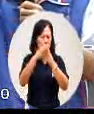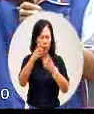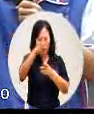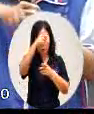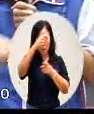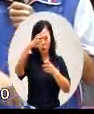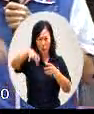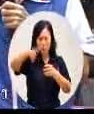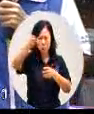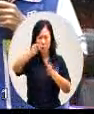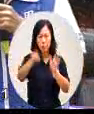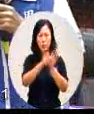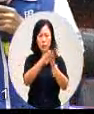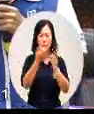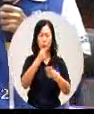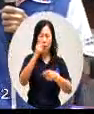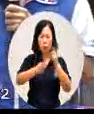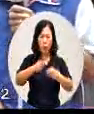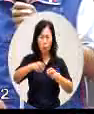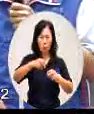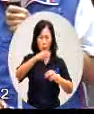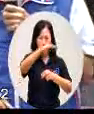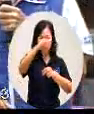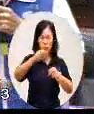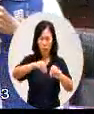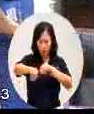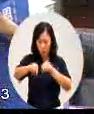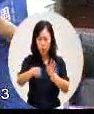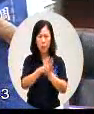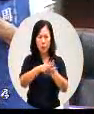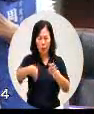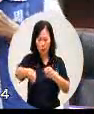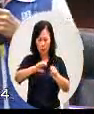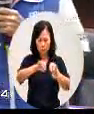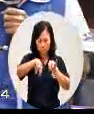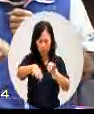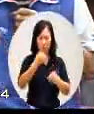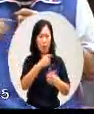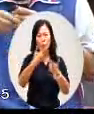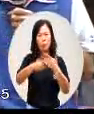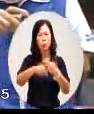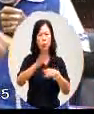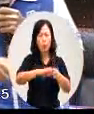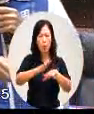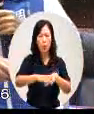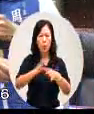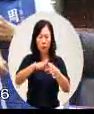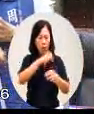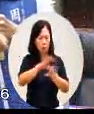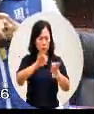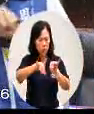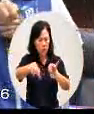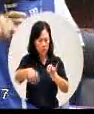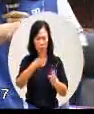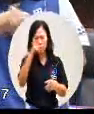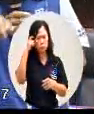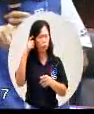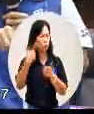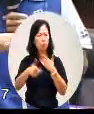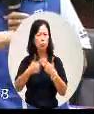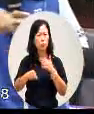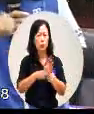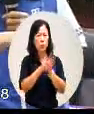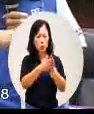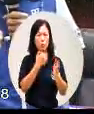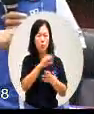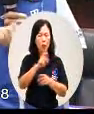为那个什么古山分局那些已经不是那些地点不适中了啦。哦，位置也是不理想。哦，这古的古山